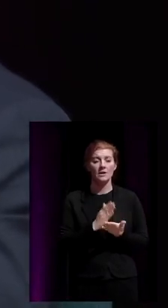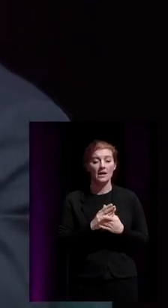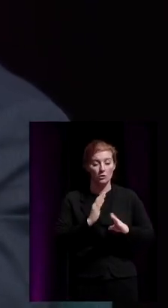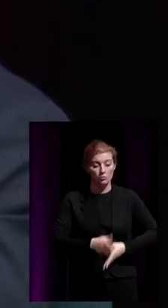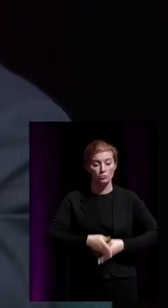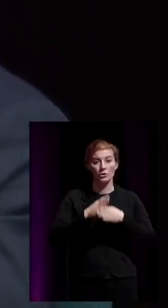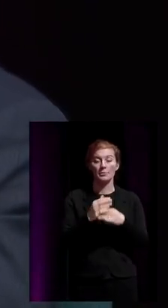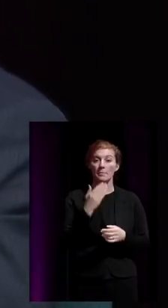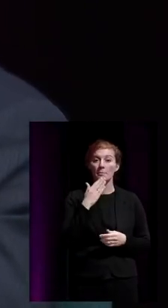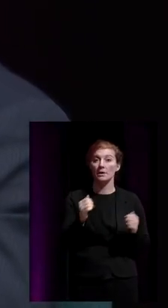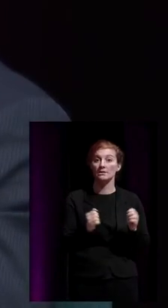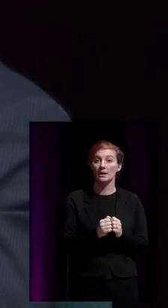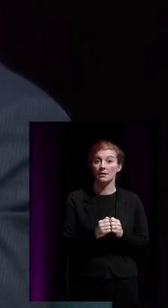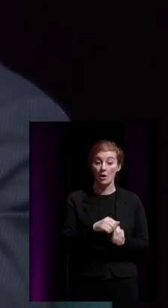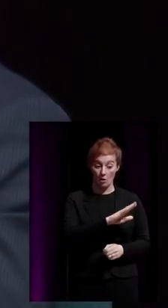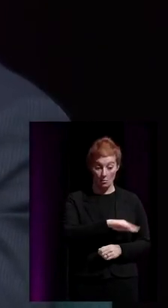Och barnen är en del av det.